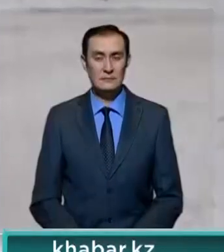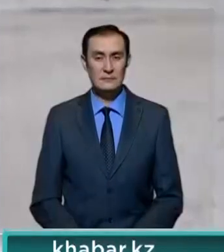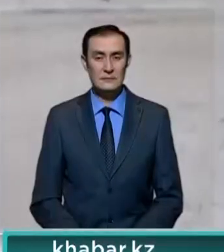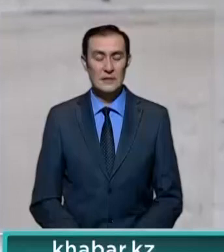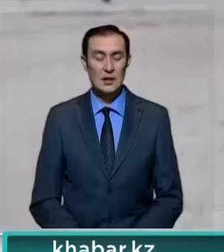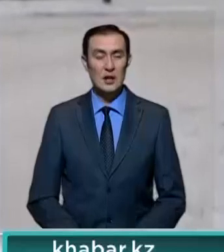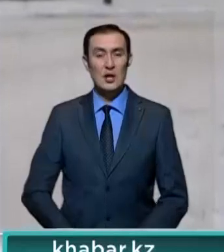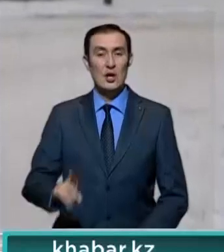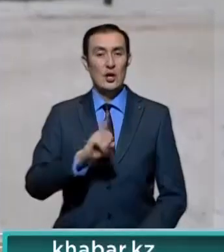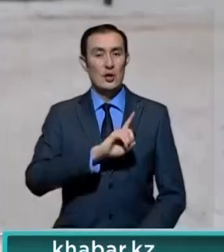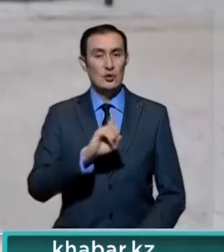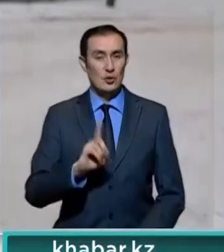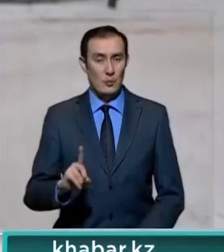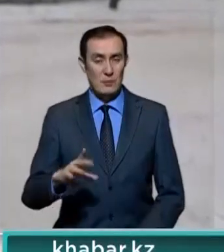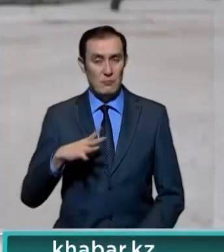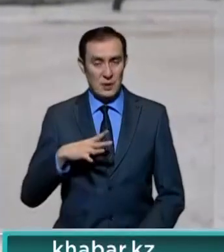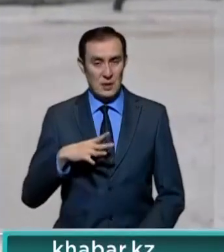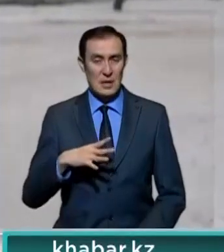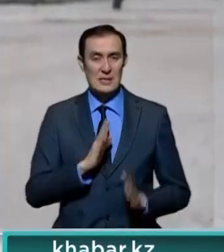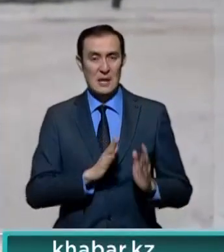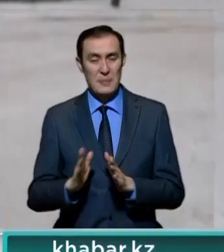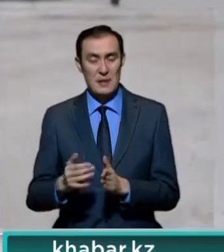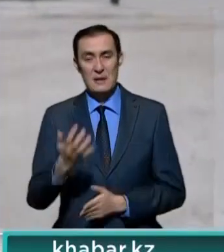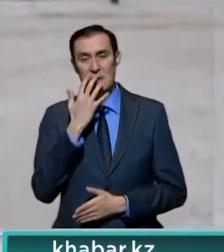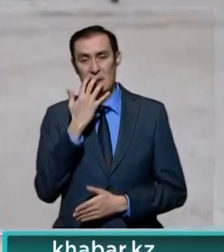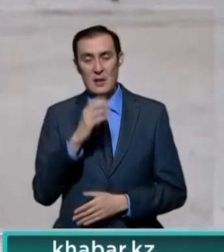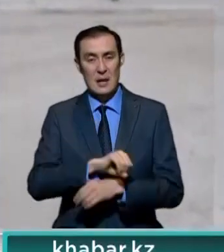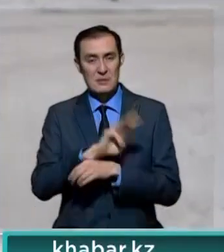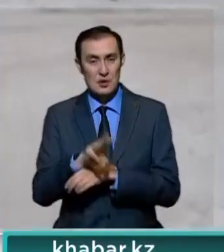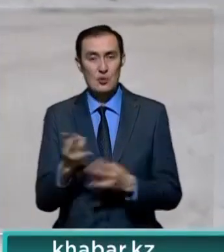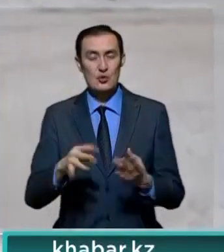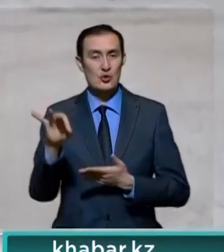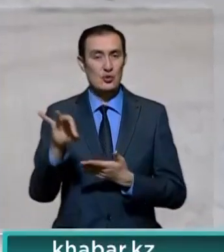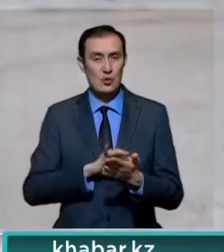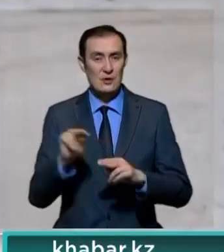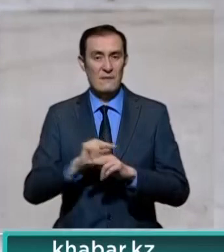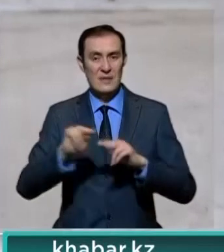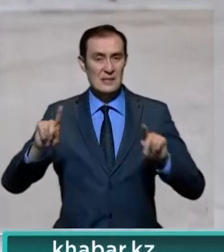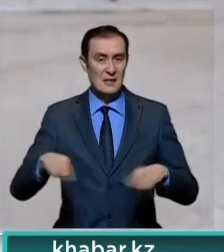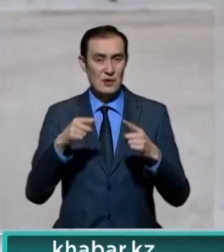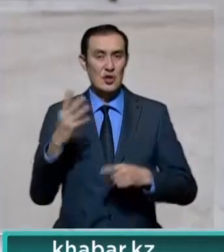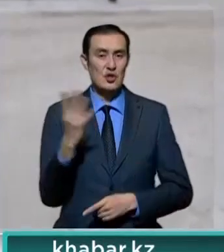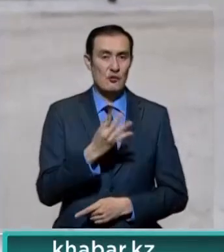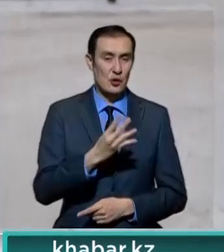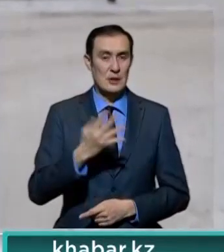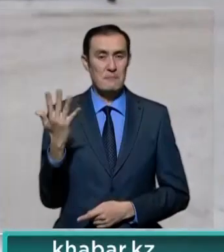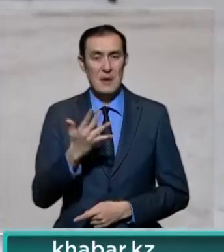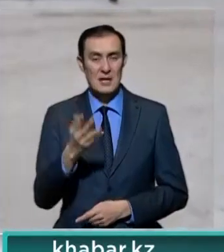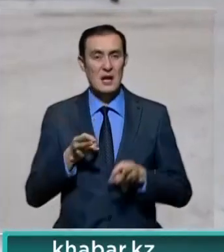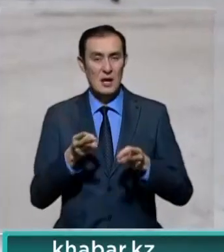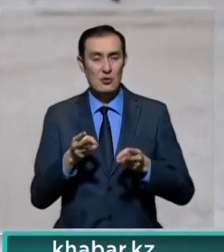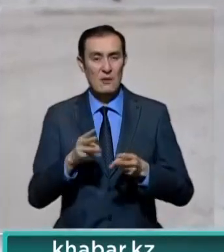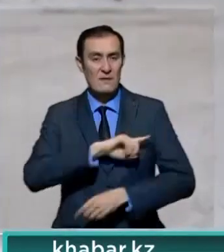Для того, чтобы было обеспечено стабильное теплоснабжение, необходимо срочно реанимировать 4-й и 5-й котел высокого